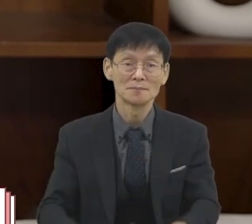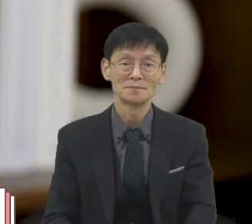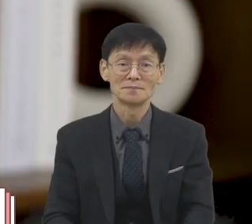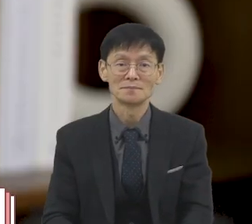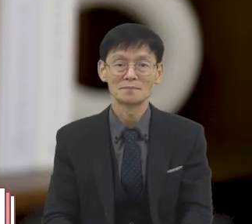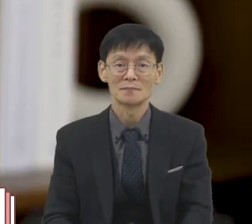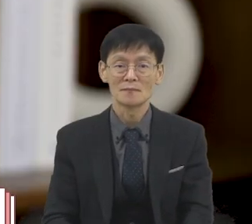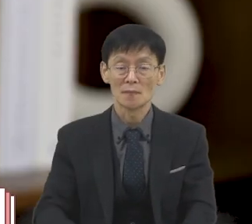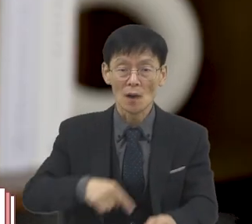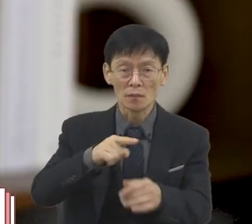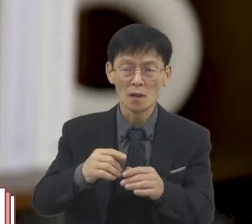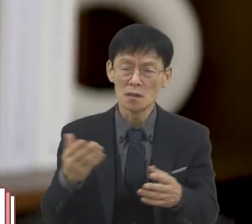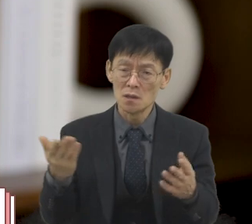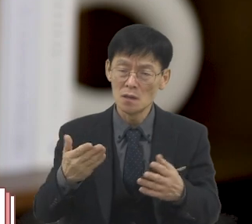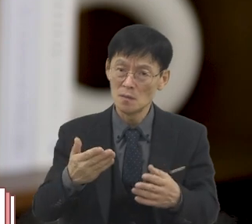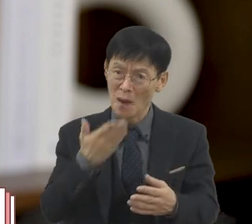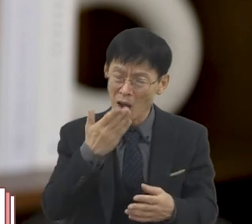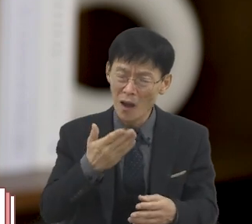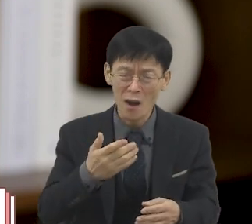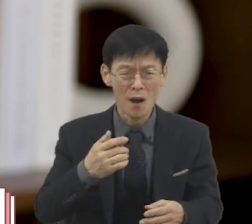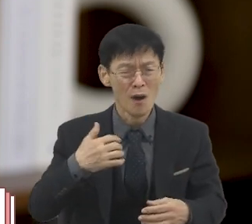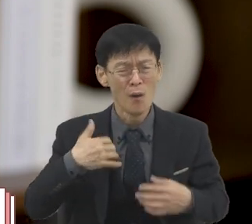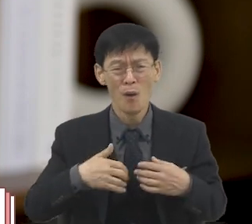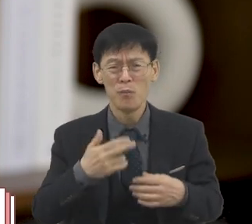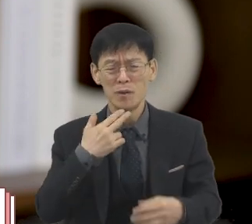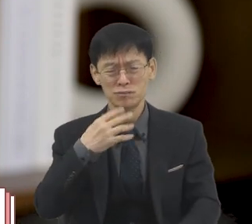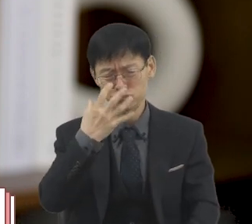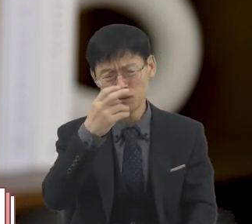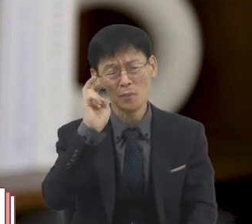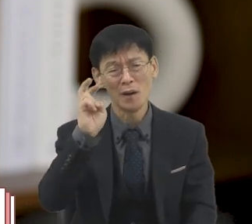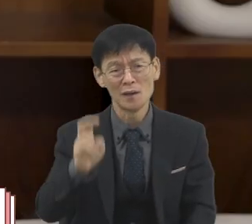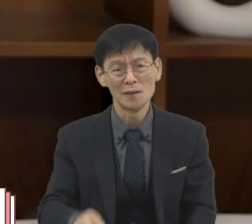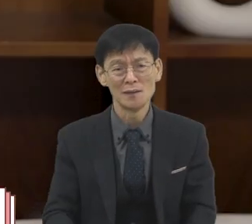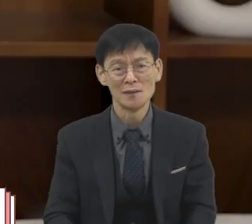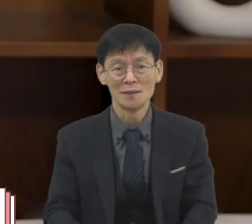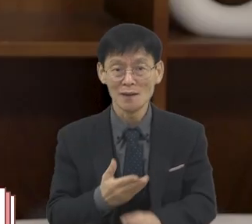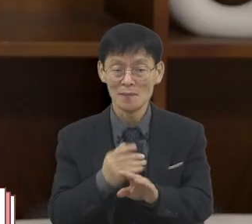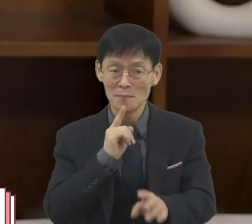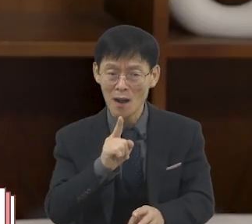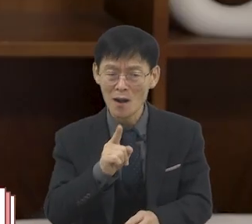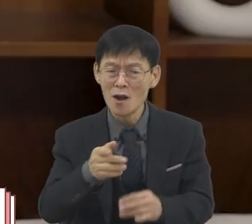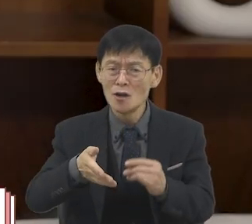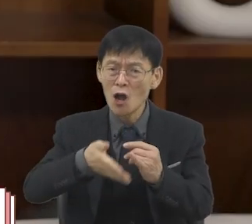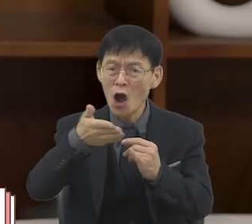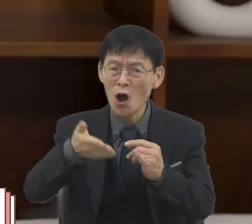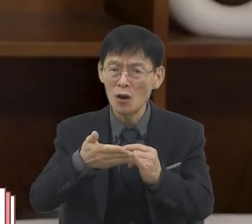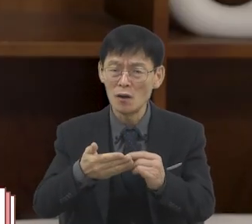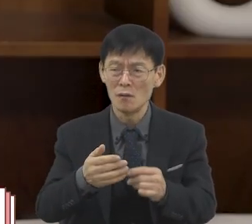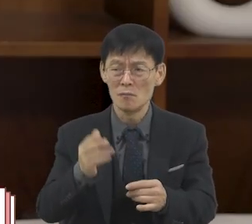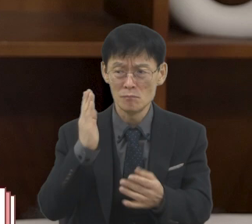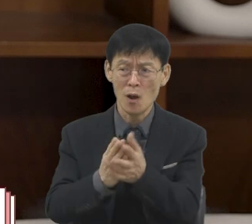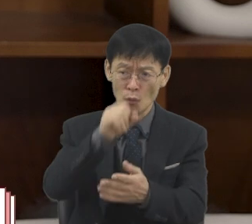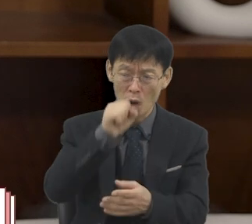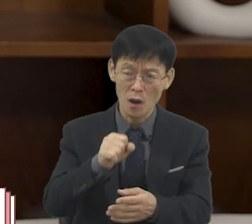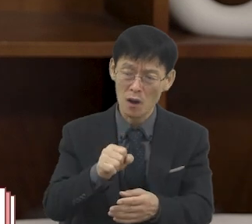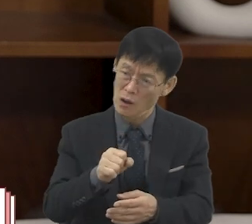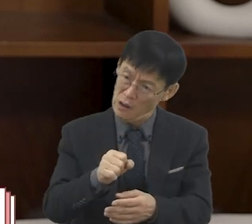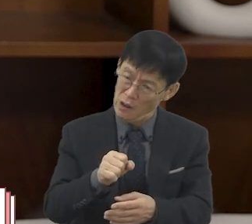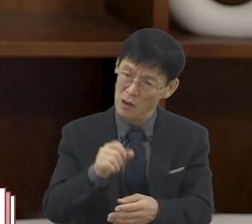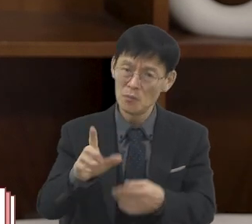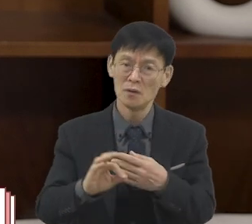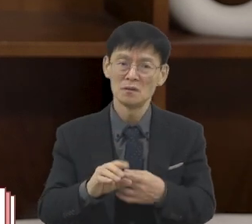들었습니다. 이런 상황에서는 즐겁게 일하기가 어렵겠죠. 다른 사람들이 말로 성희롱을 하지 않으면